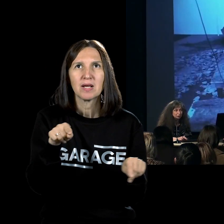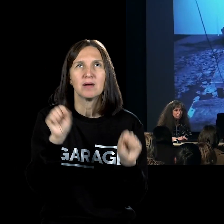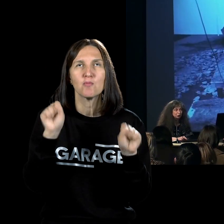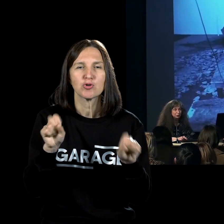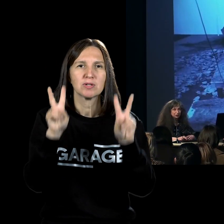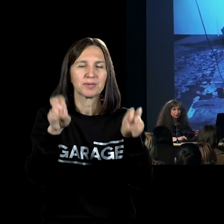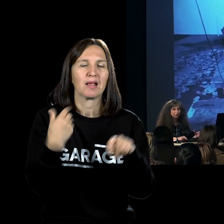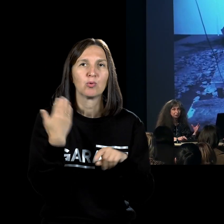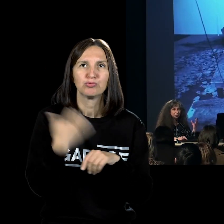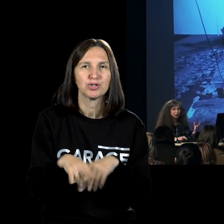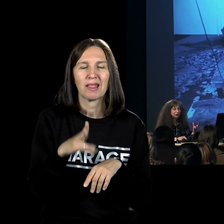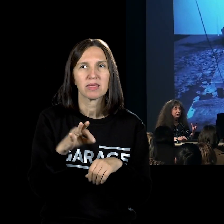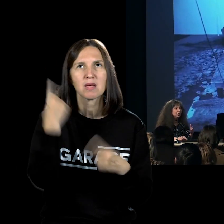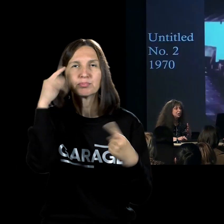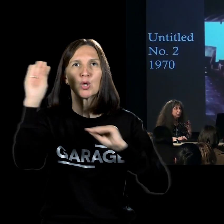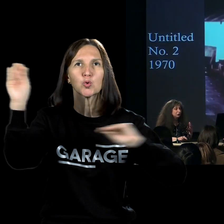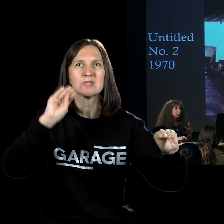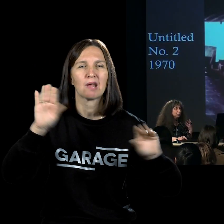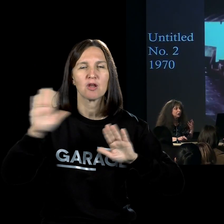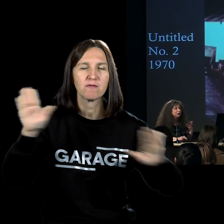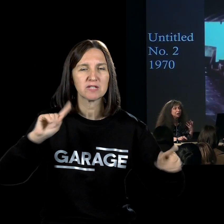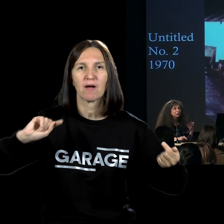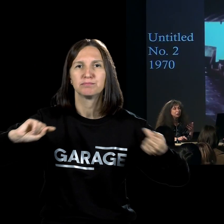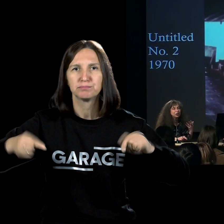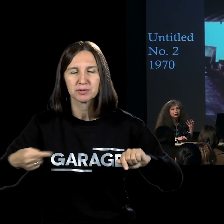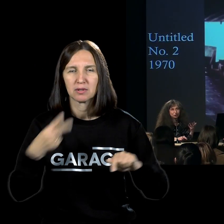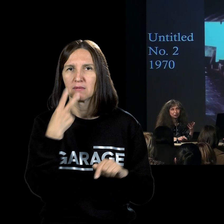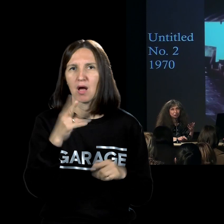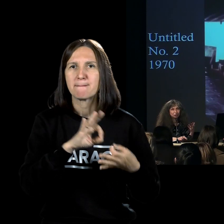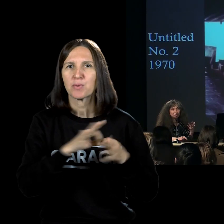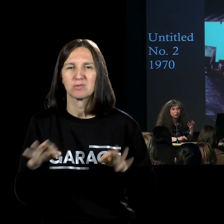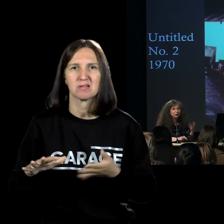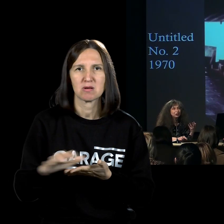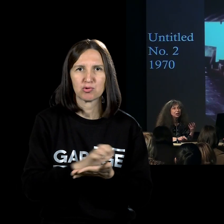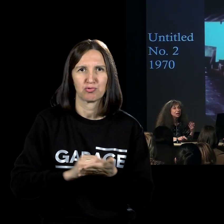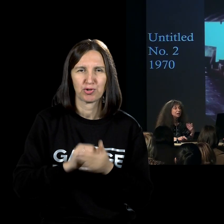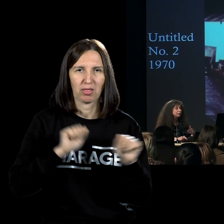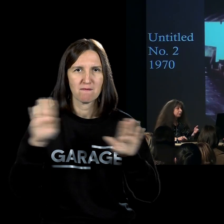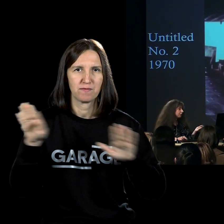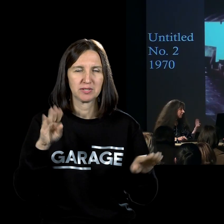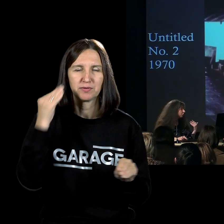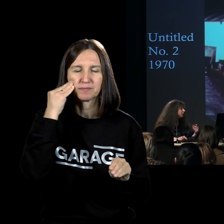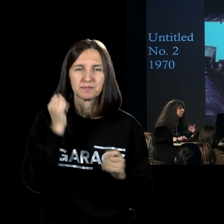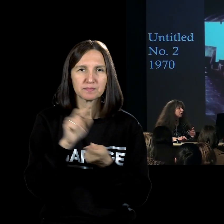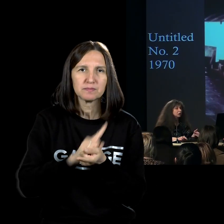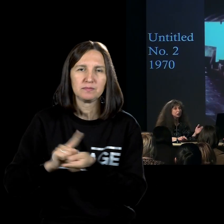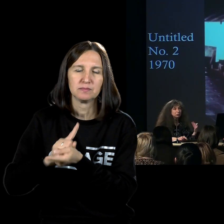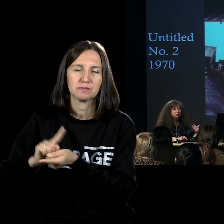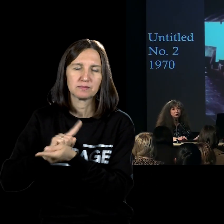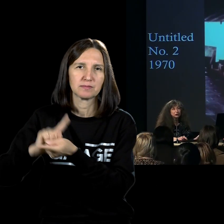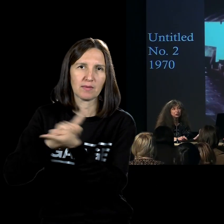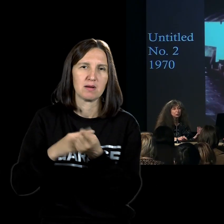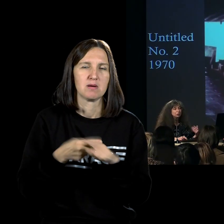демонтаж существующего пространства, это постоянное вот это вот приведение его в хаос, который он там делает. И все время,